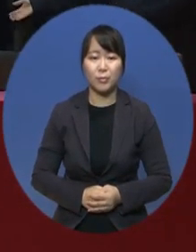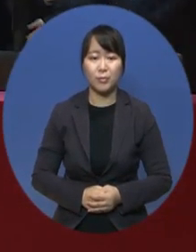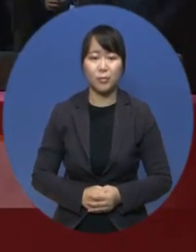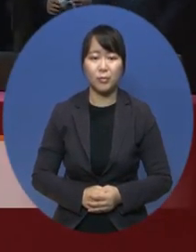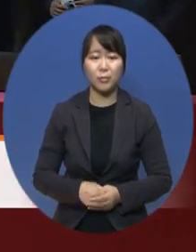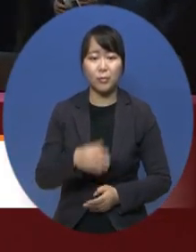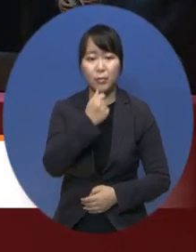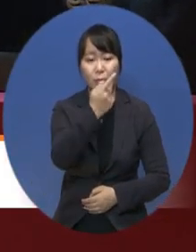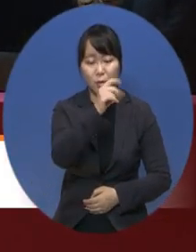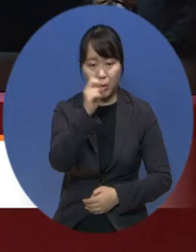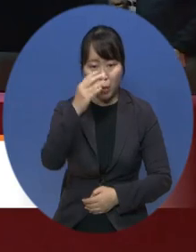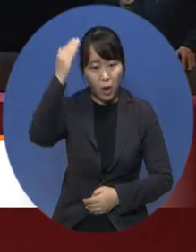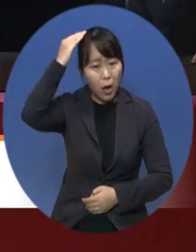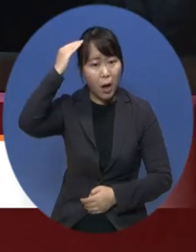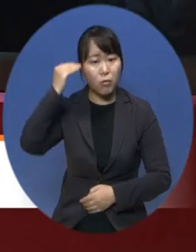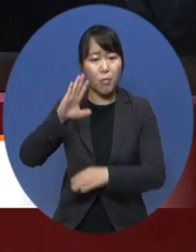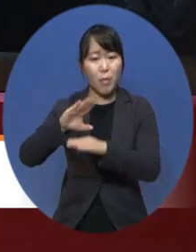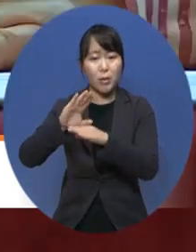WBC 복지TV와